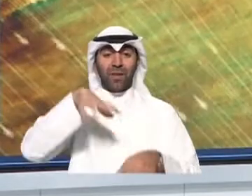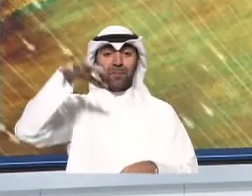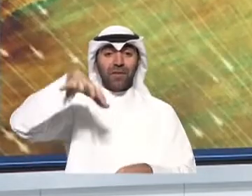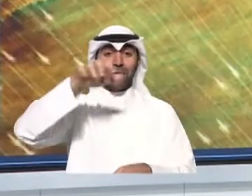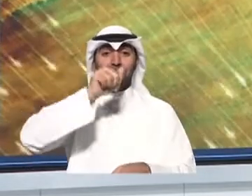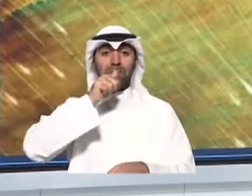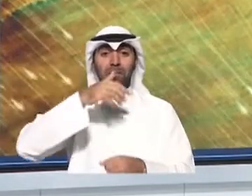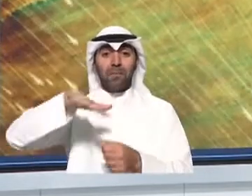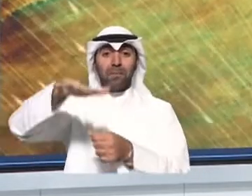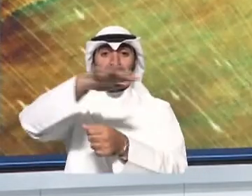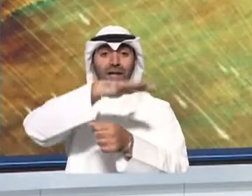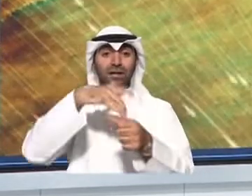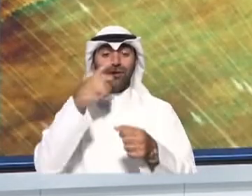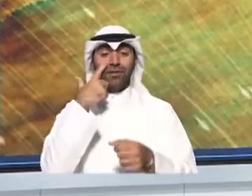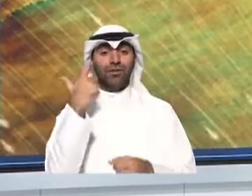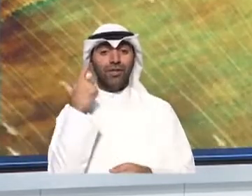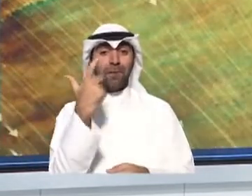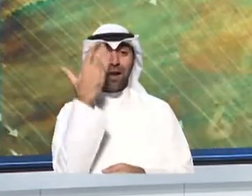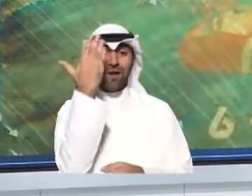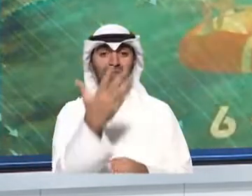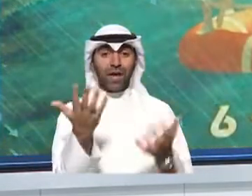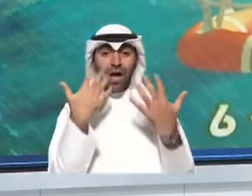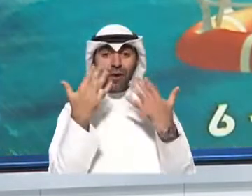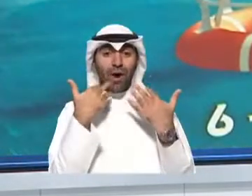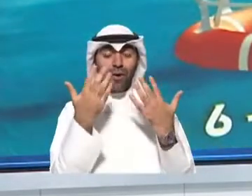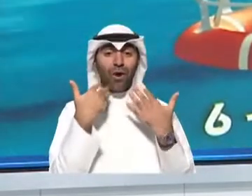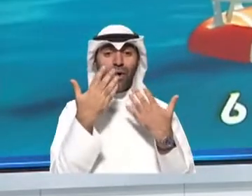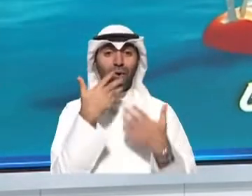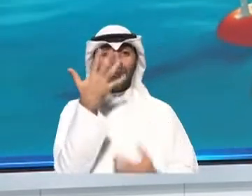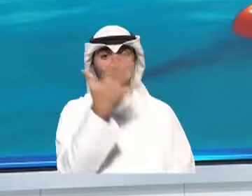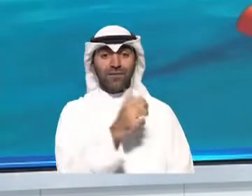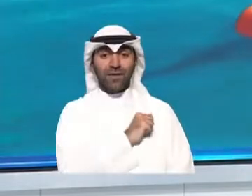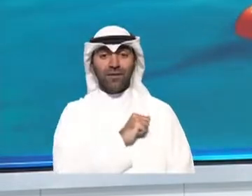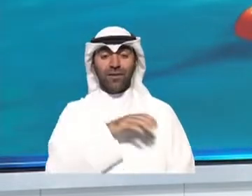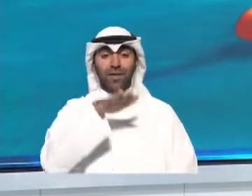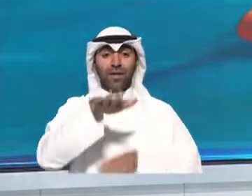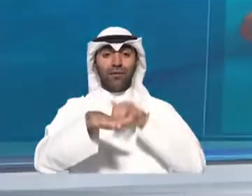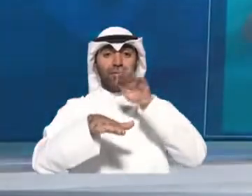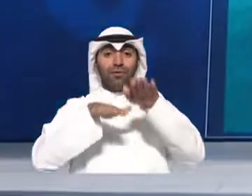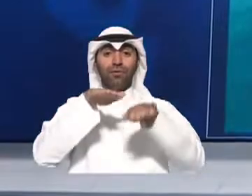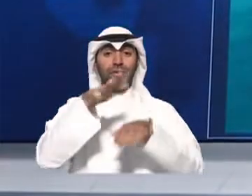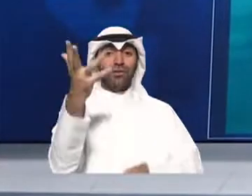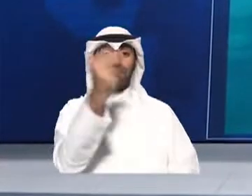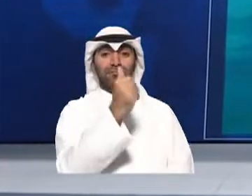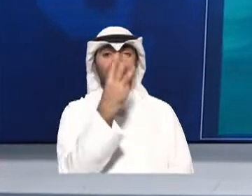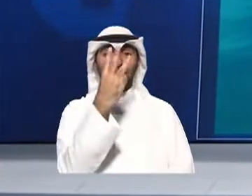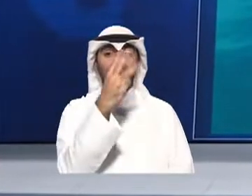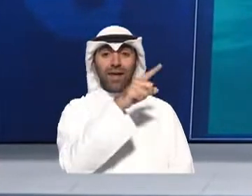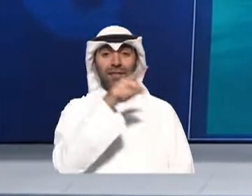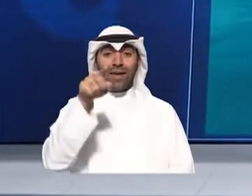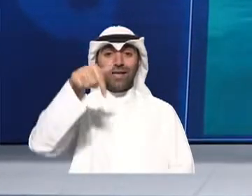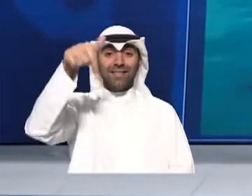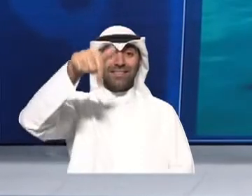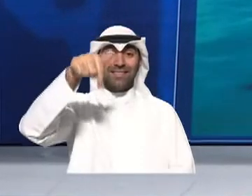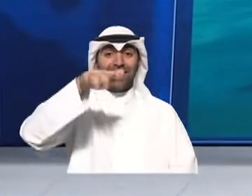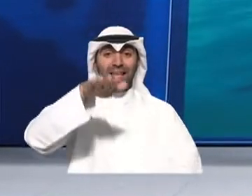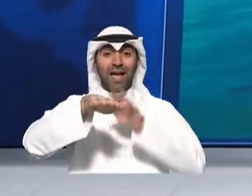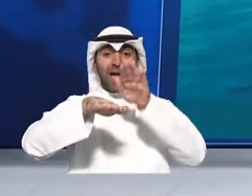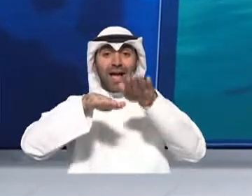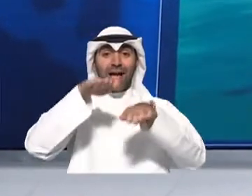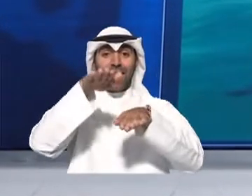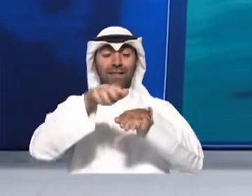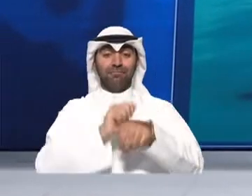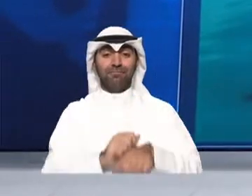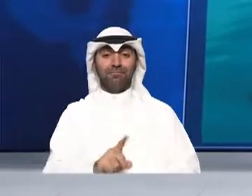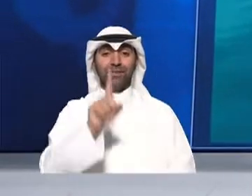قد يكون هناك ارتفاع في الأمواج يصل ما بين 3 إلى 6 أقدام. لكن بشكل عام البحر راح يكون خفيف إلى معتدل الموج،